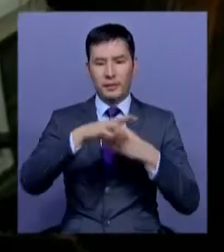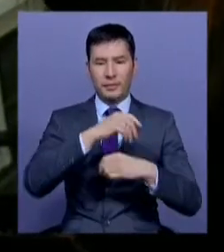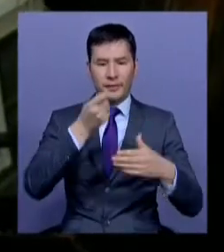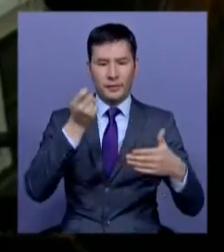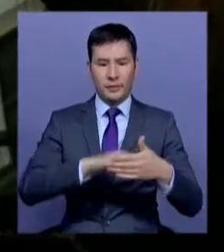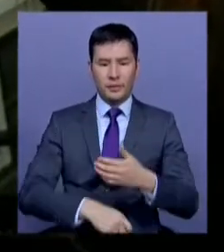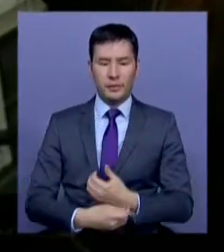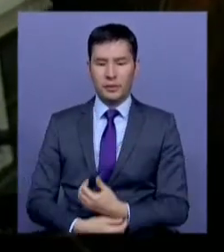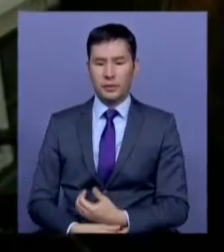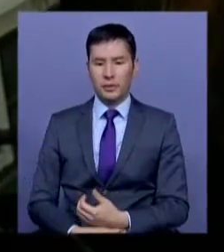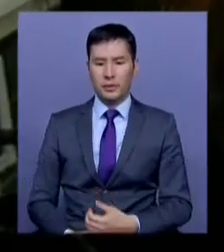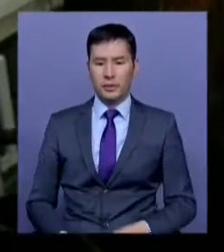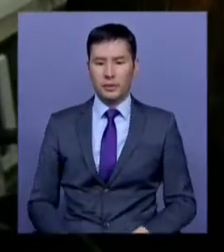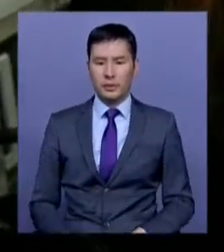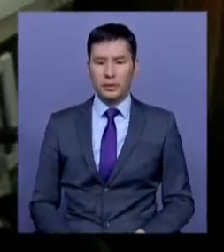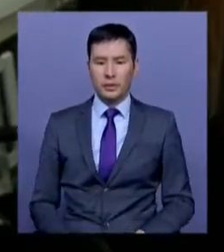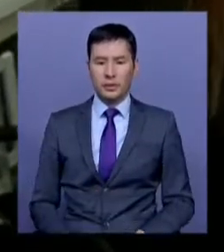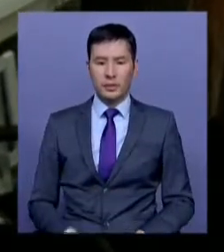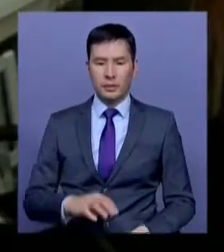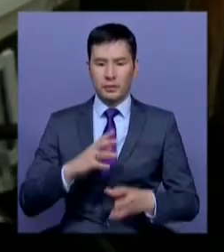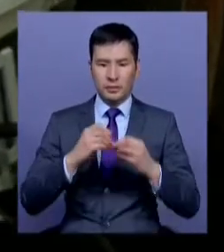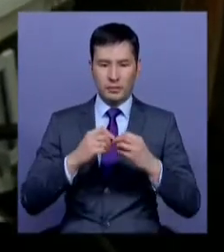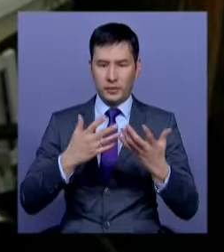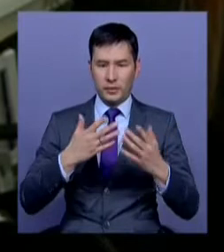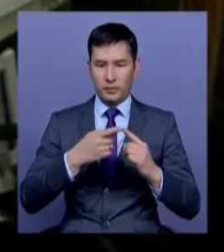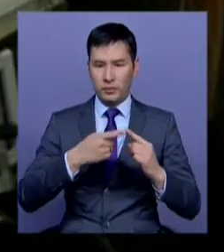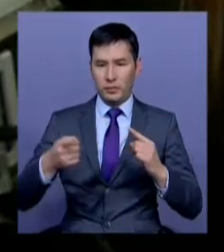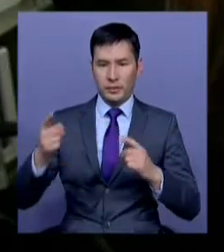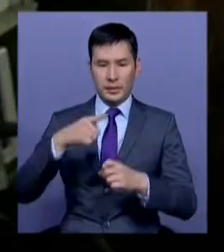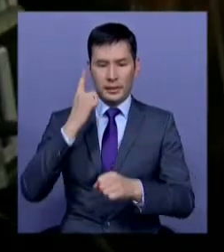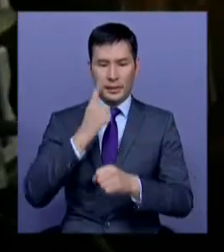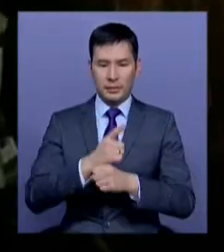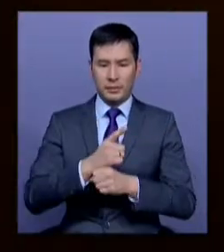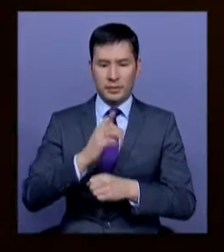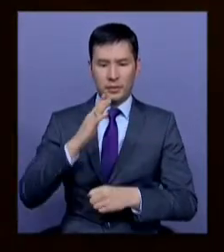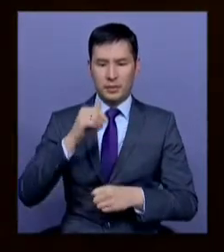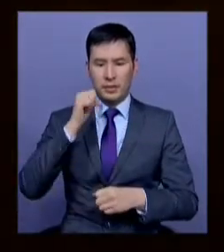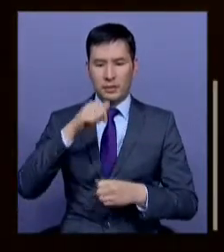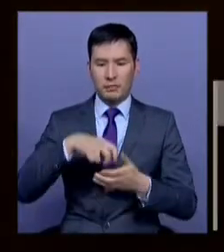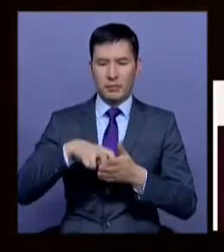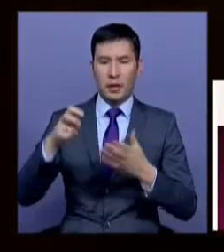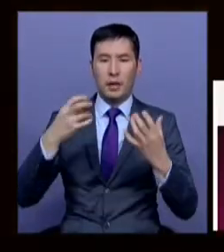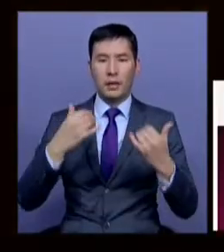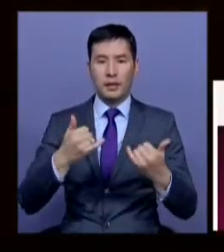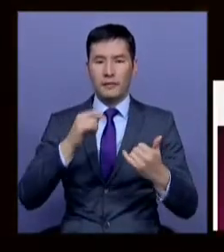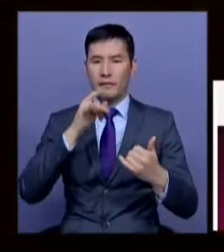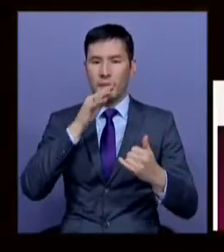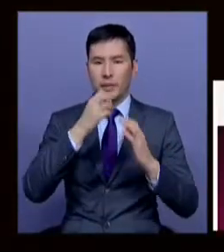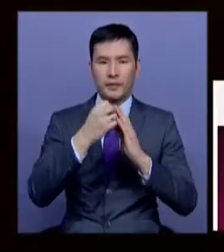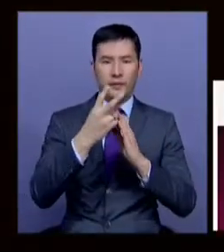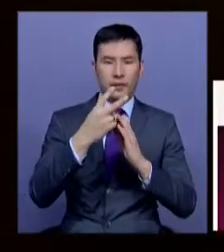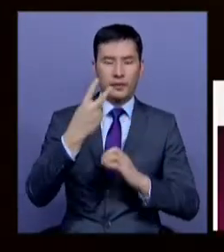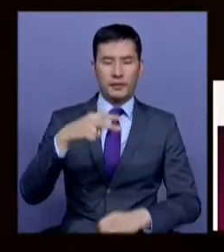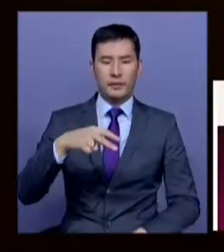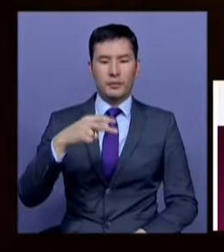пожалуйста. После этого вообще компьютер никому запрещено работать. Завтра переделим ваши процессы. Сағат қазір дәл